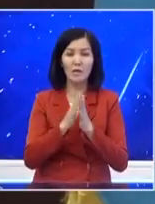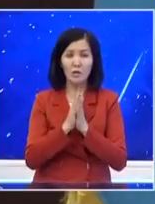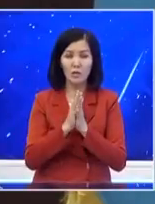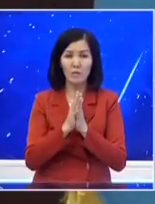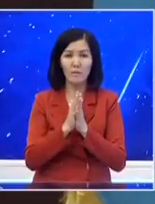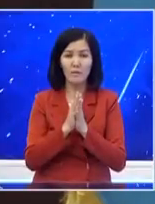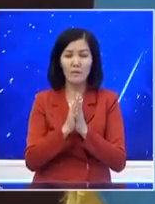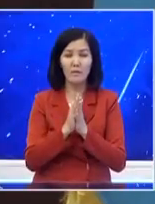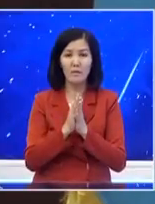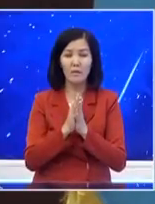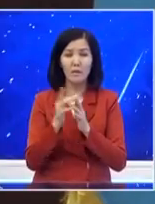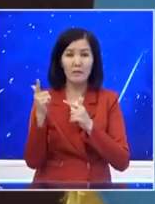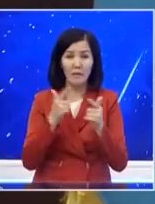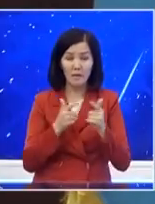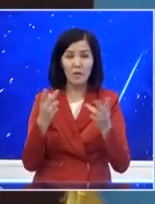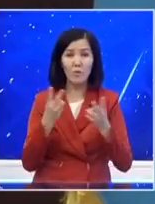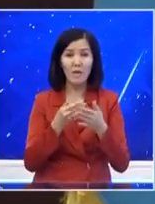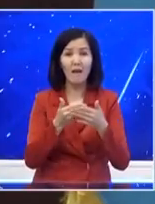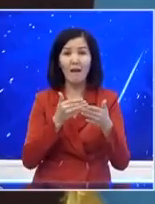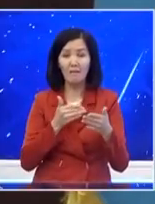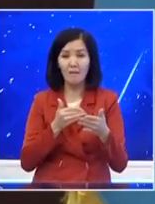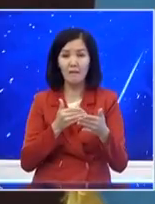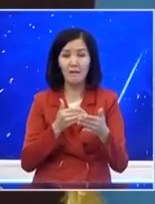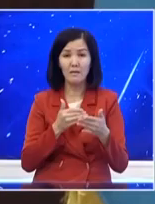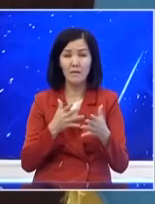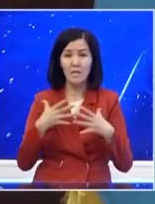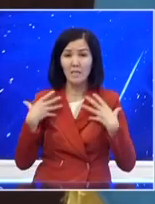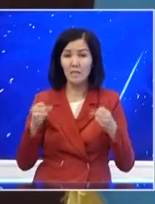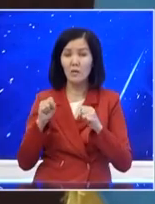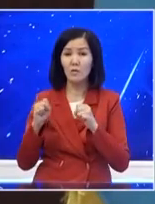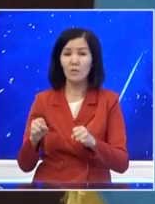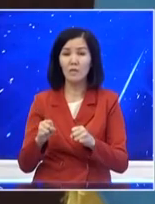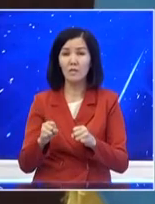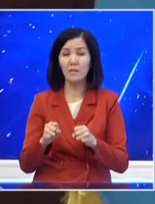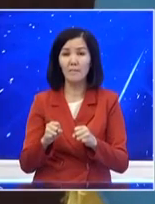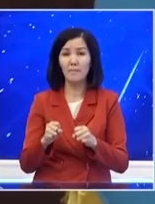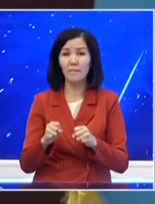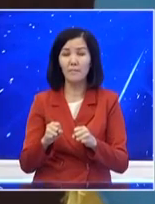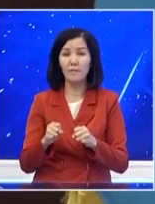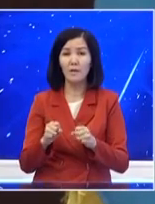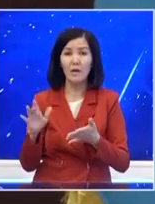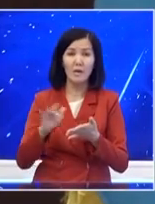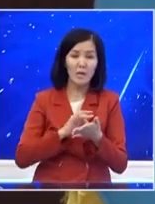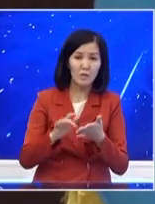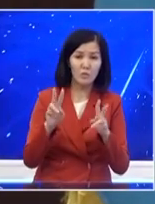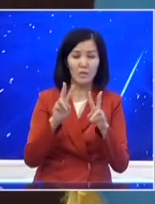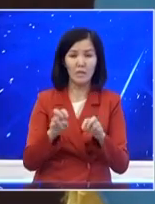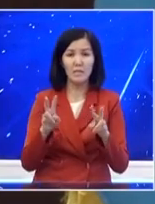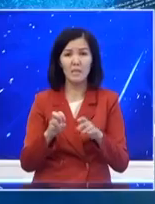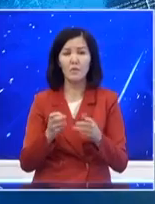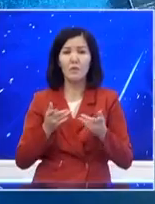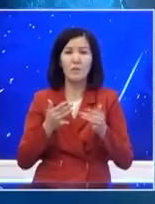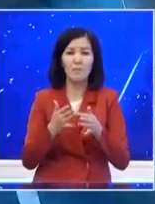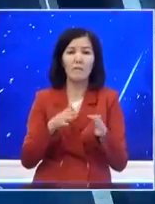беріңдер деп уже айтқам. Значит, облздрав еще раз запишите. Вы дайте нормальные расчеты, проверенные, с